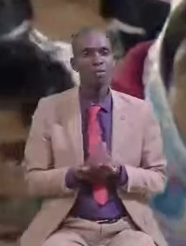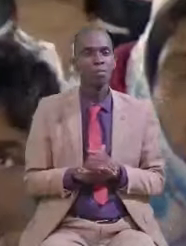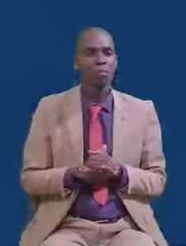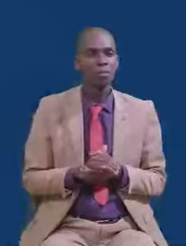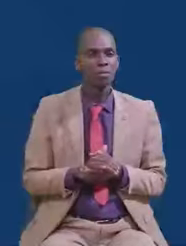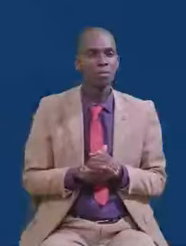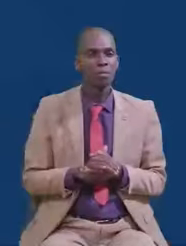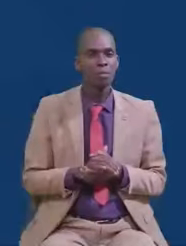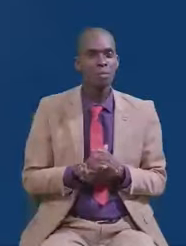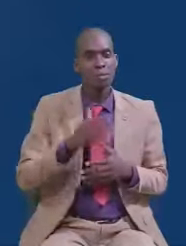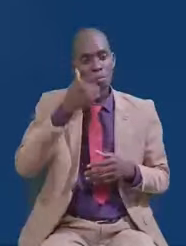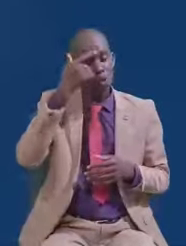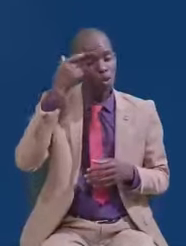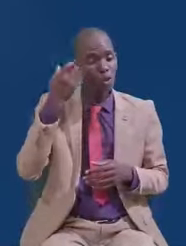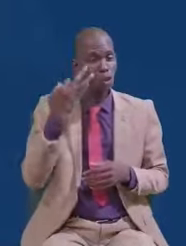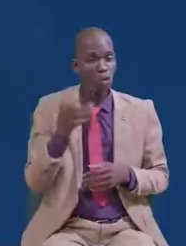Rappelez-vous, à cause de vous,